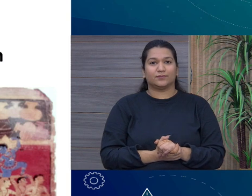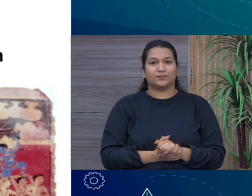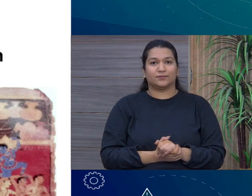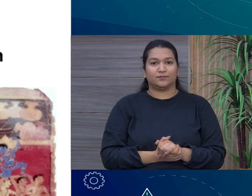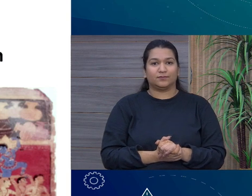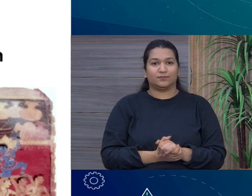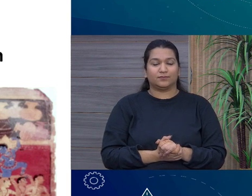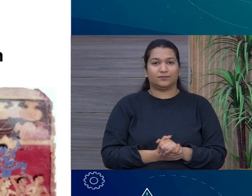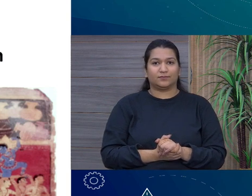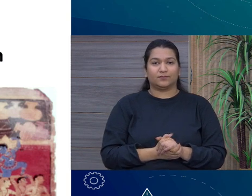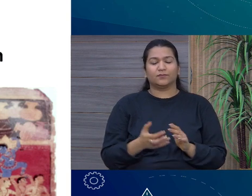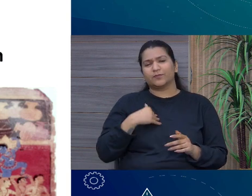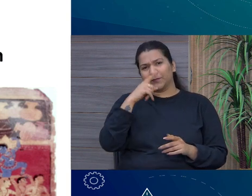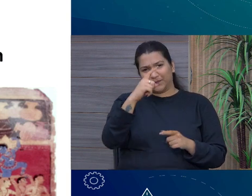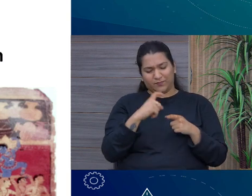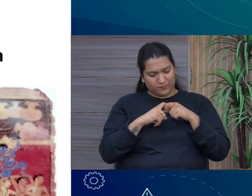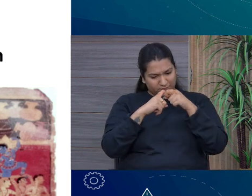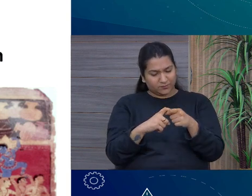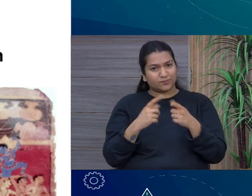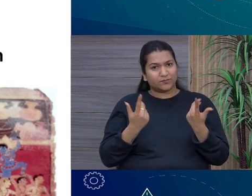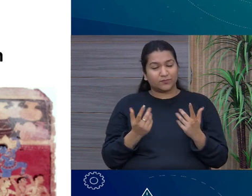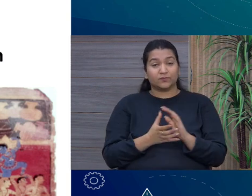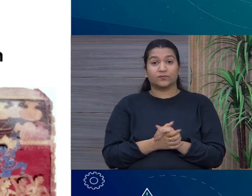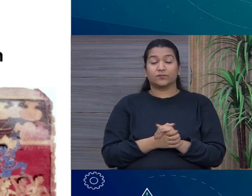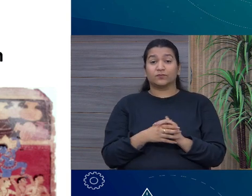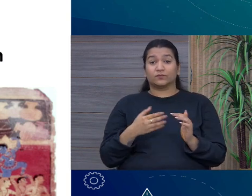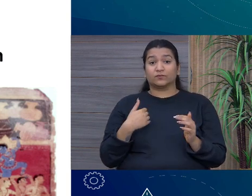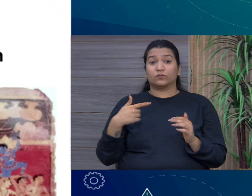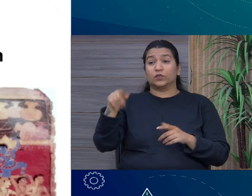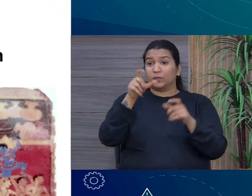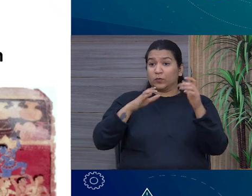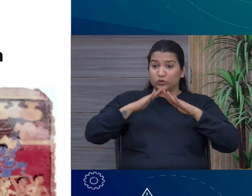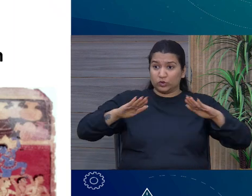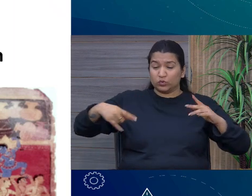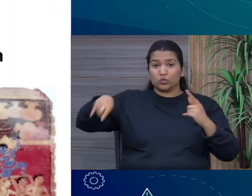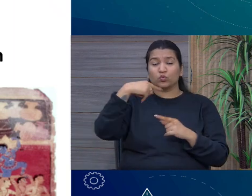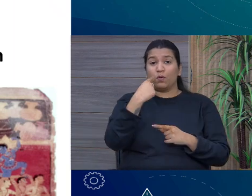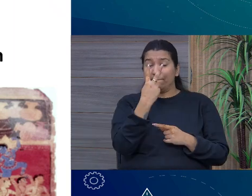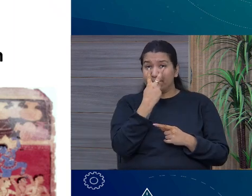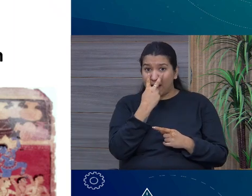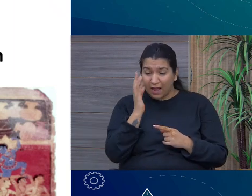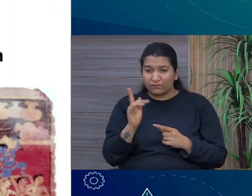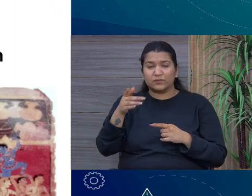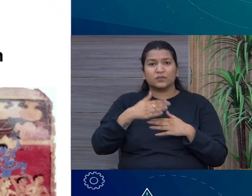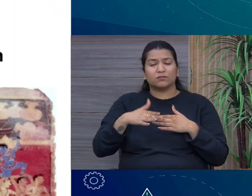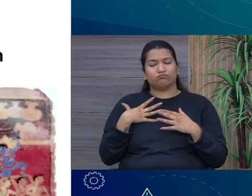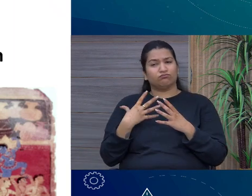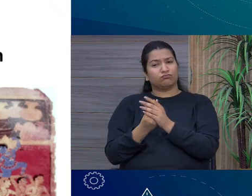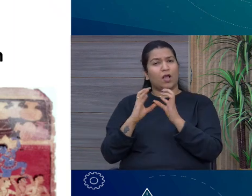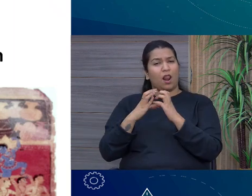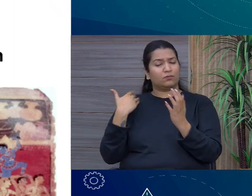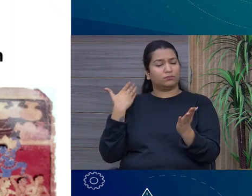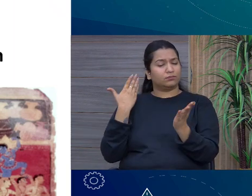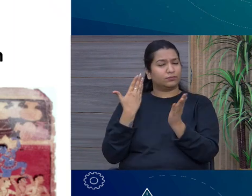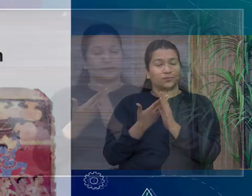चलिए यहाँ पर एक प्रश्न फिर भी बावस्ता होता है कि जो हमारे विजुअली इम्पेयर्ड्स बच्चे हैं, स्टूडेंट्स हैं जो लगातार हमारे साथ क्लास में शिरकत